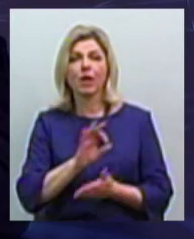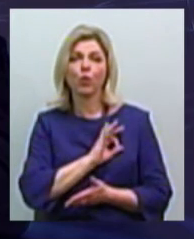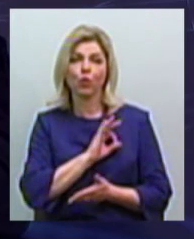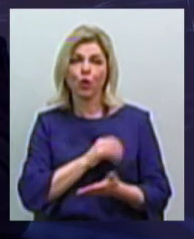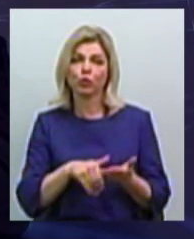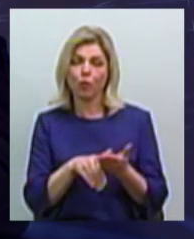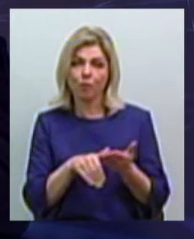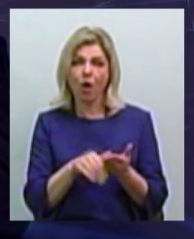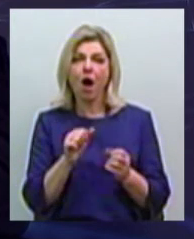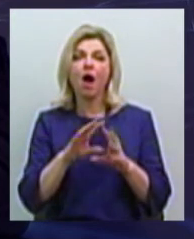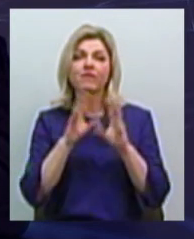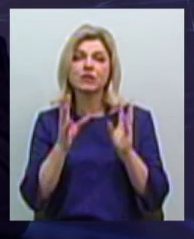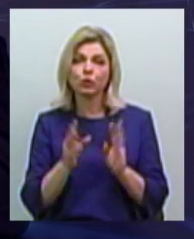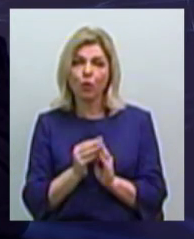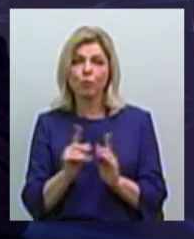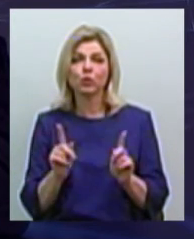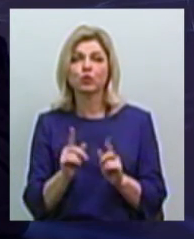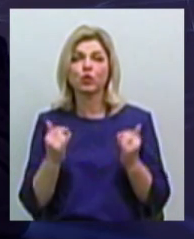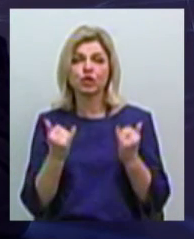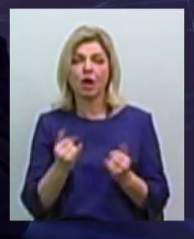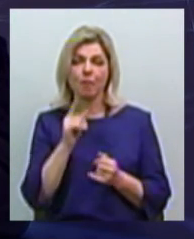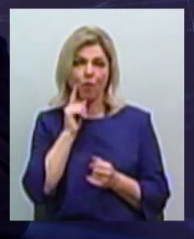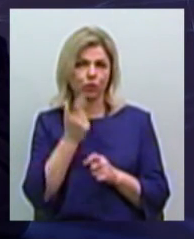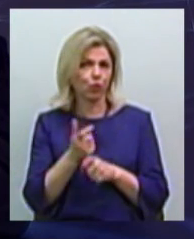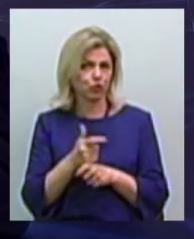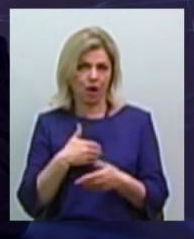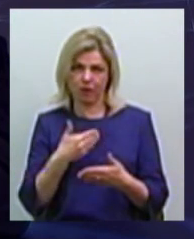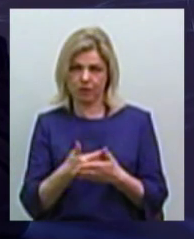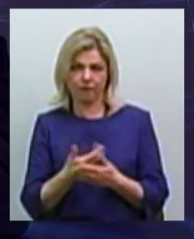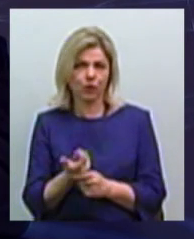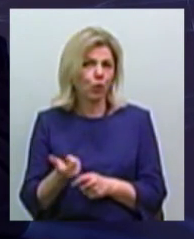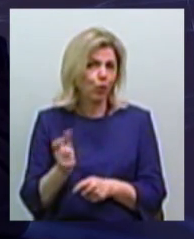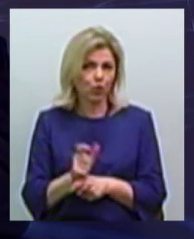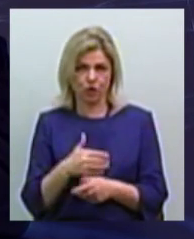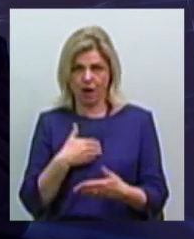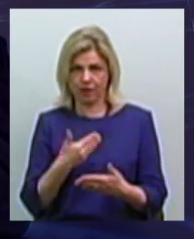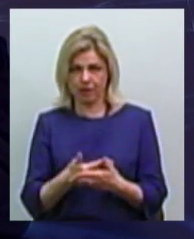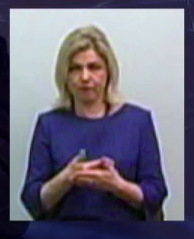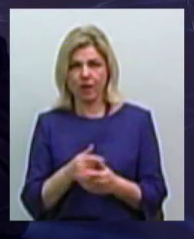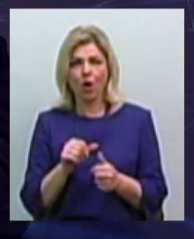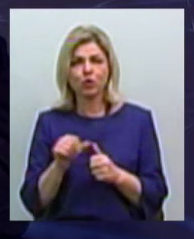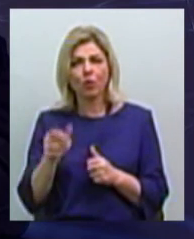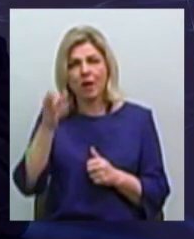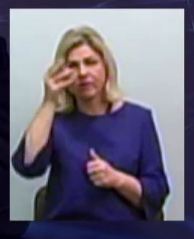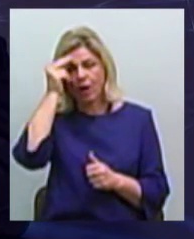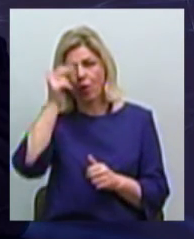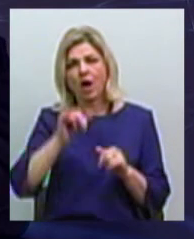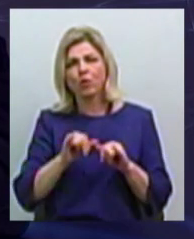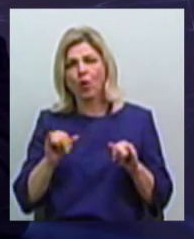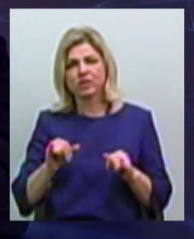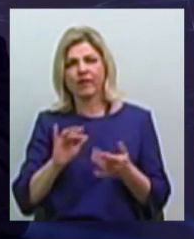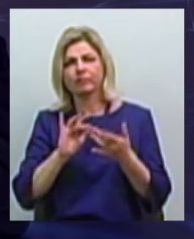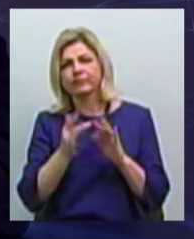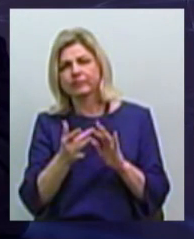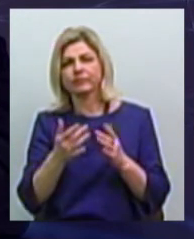а й в цілому, що зараз молодь є дуже активною, надзвичайно активною, особливо враховуючи розвиток інноваційних